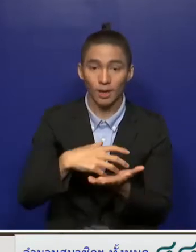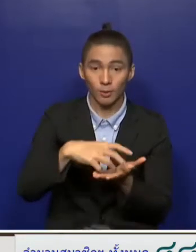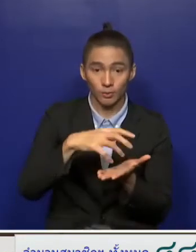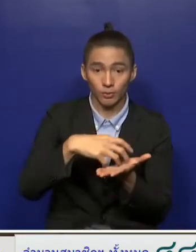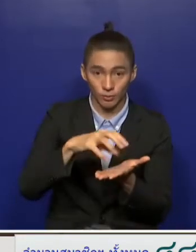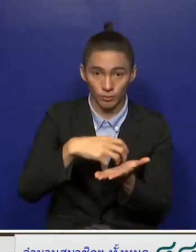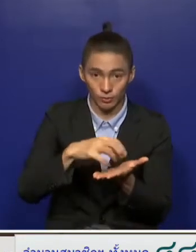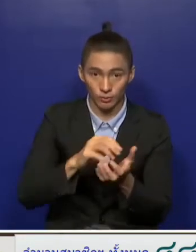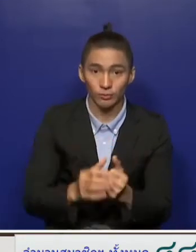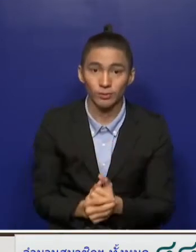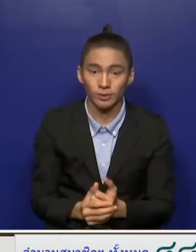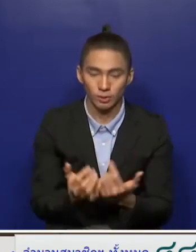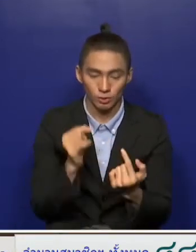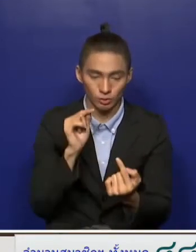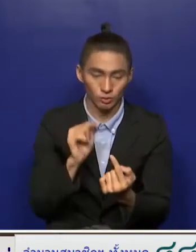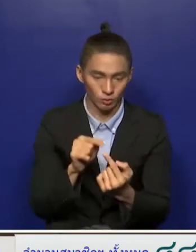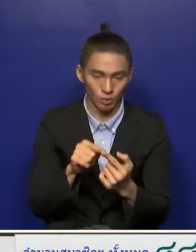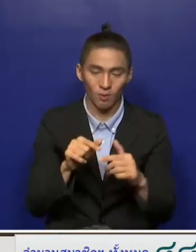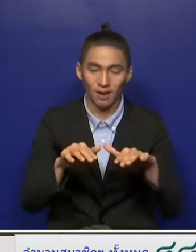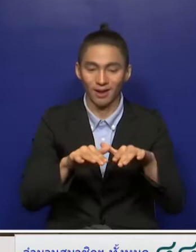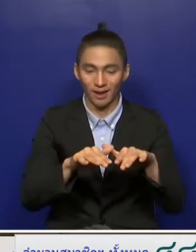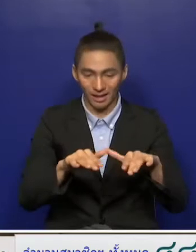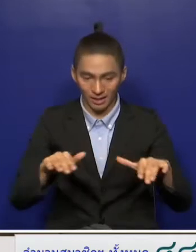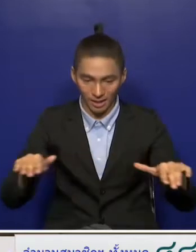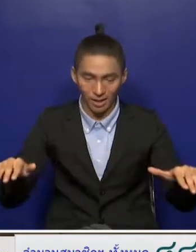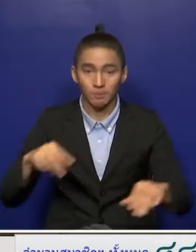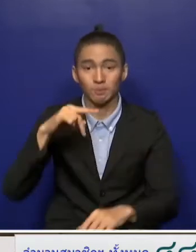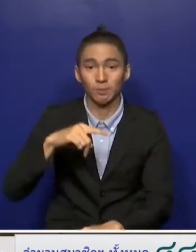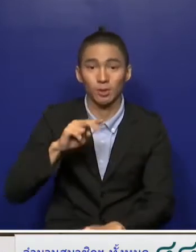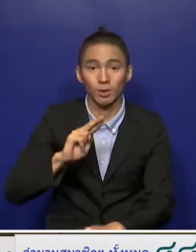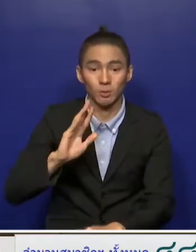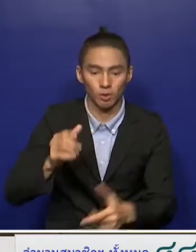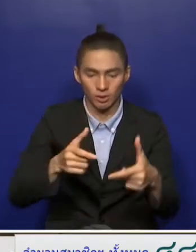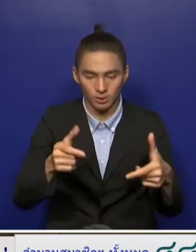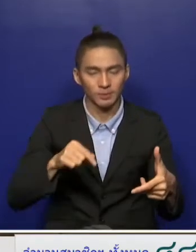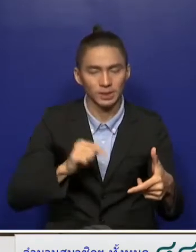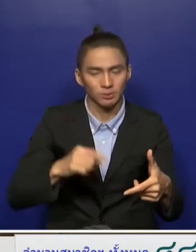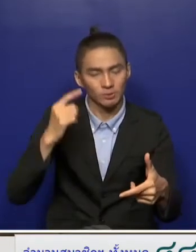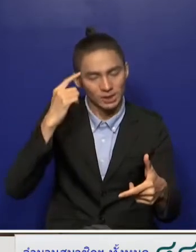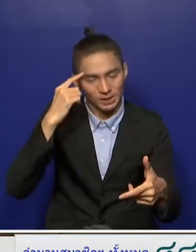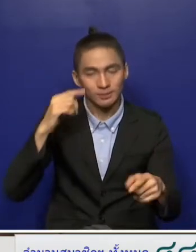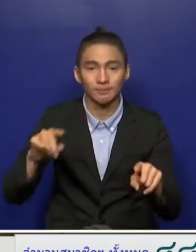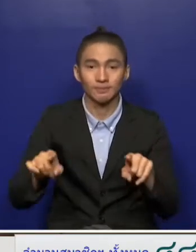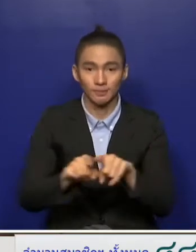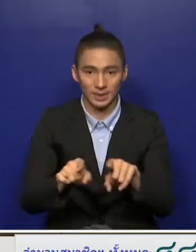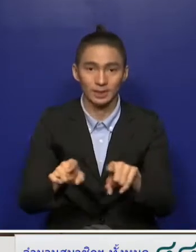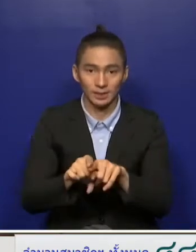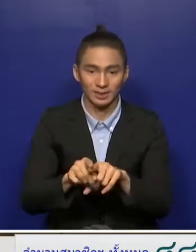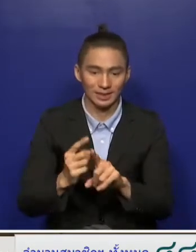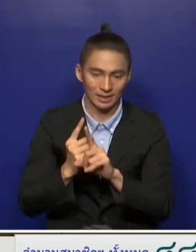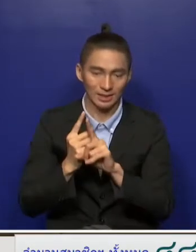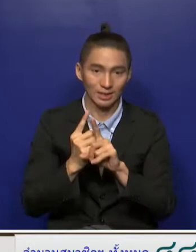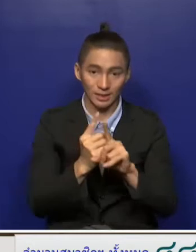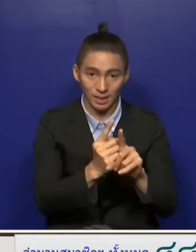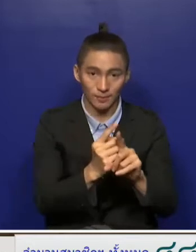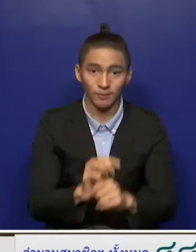หลักการของร่างพระราชบัญญัติฉบับนี้กับผมเองเห็นด้วยในหลักการโดยหลักๆ